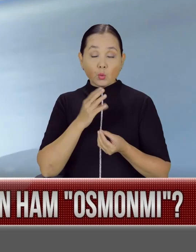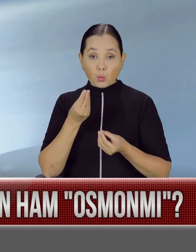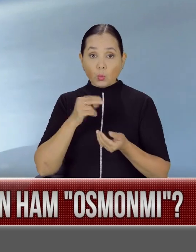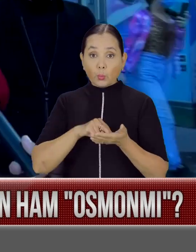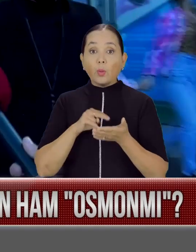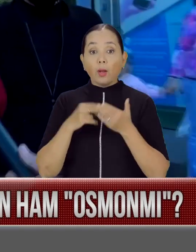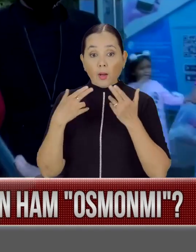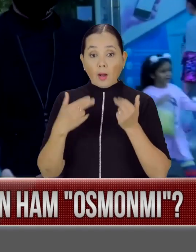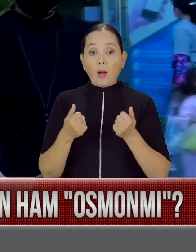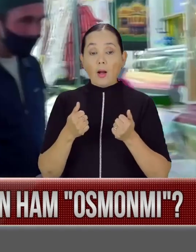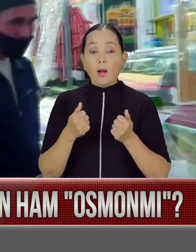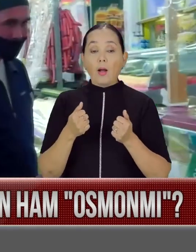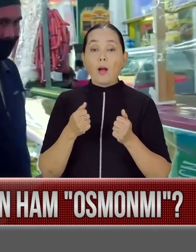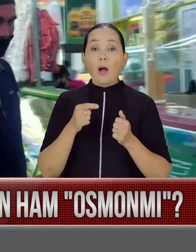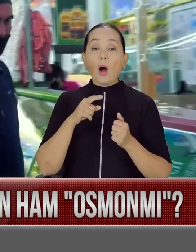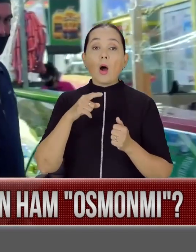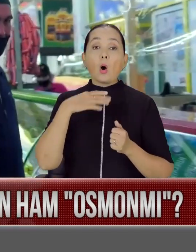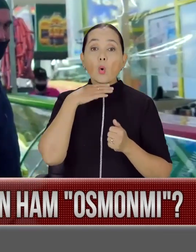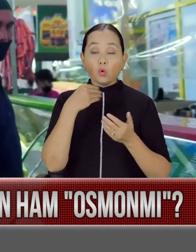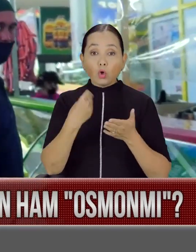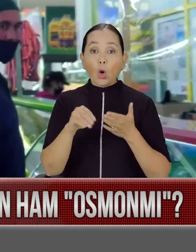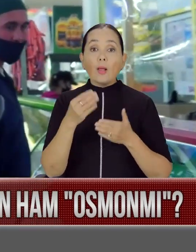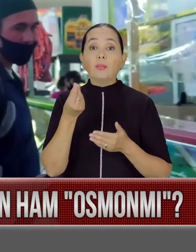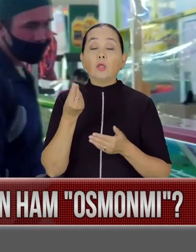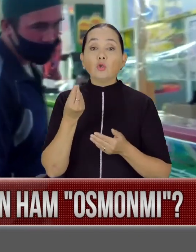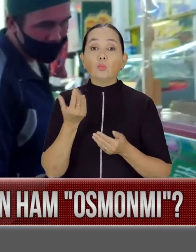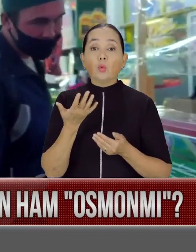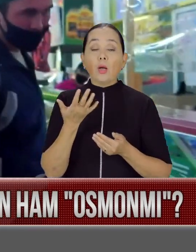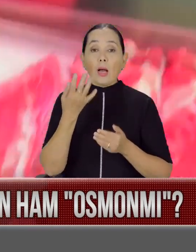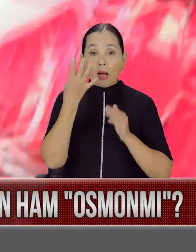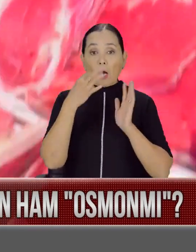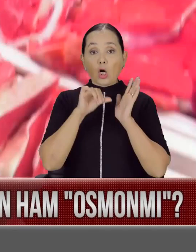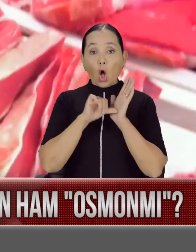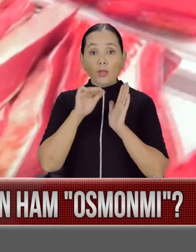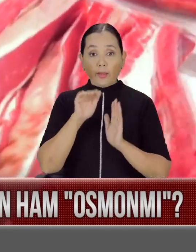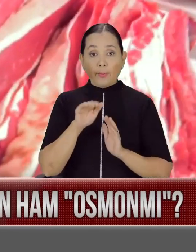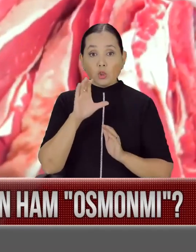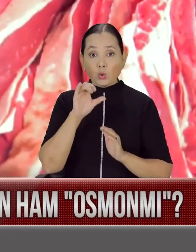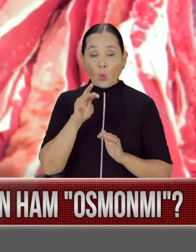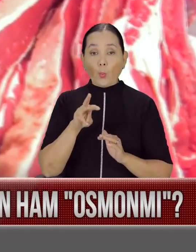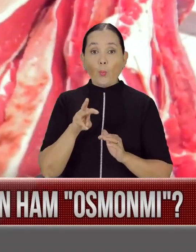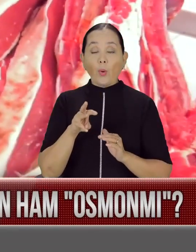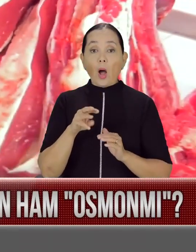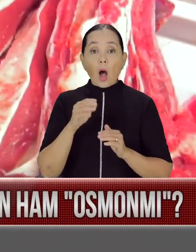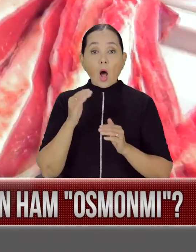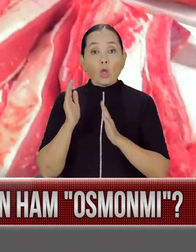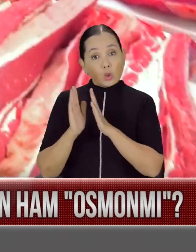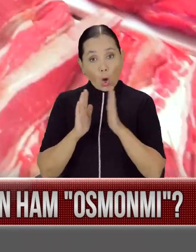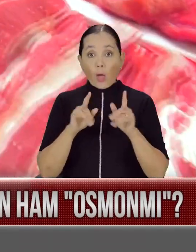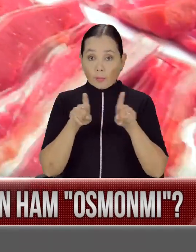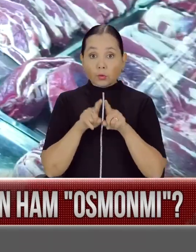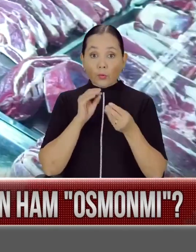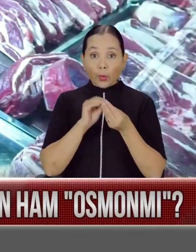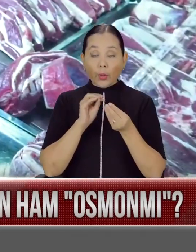Yo'q, shunaqada. Bir dona sut qo'yasiz. Mana go'shagansiz-a, deshasiz. Nechi pul ekan? 46 ming. Doim shu narxda olasizmi